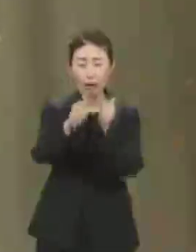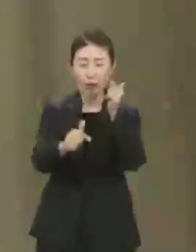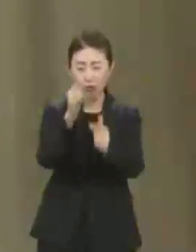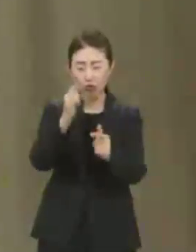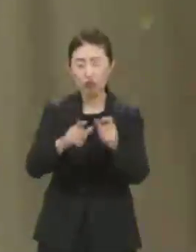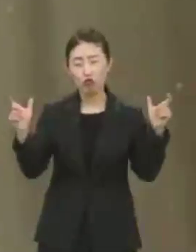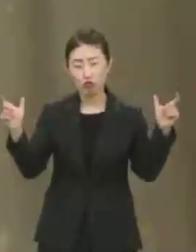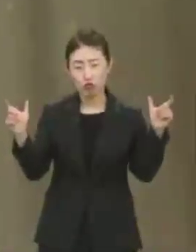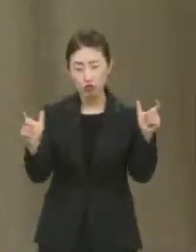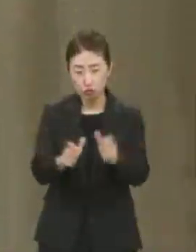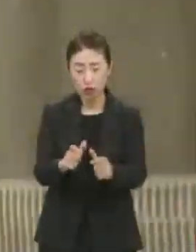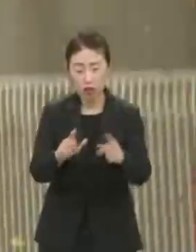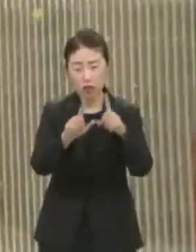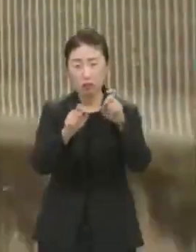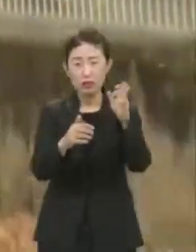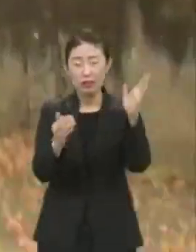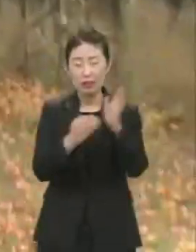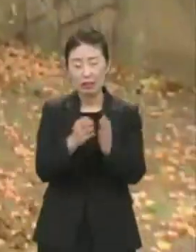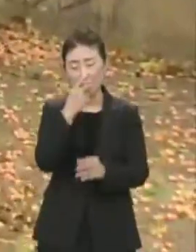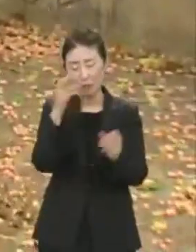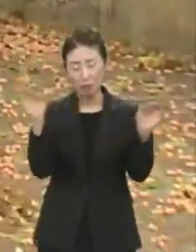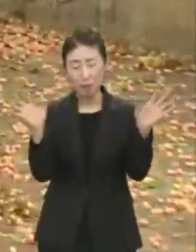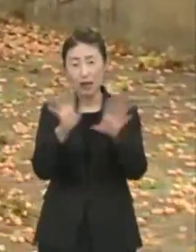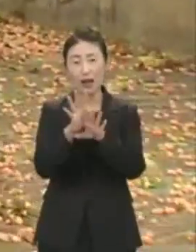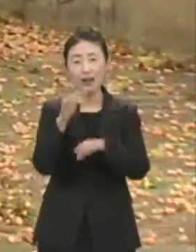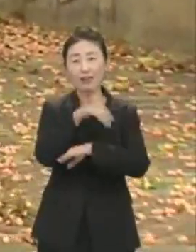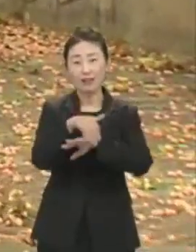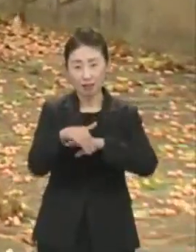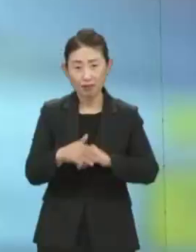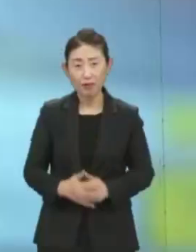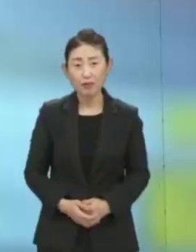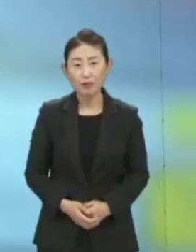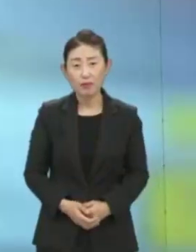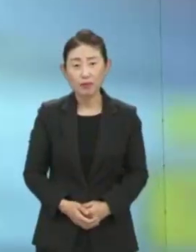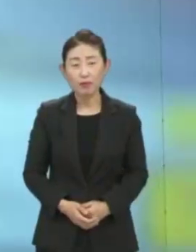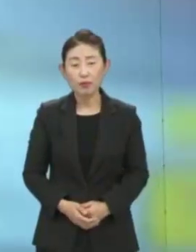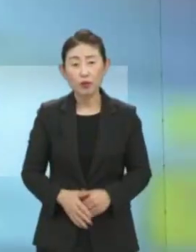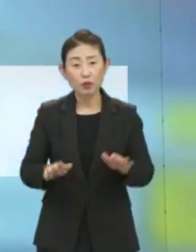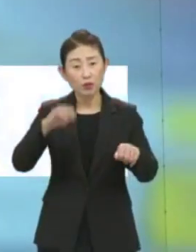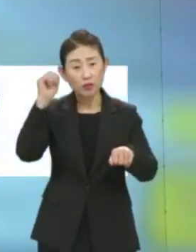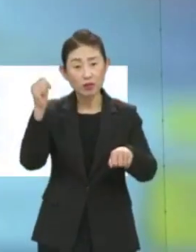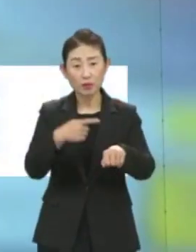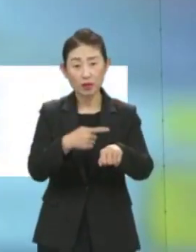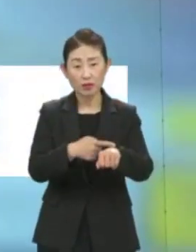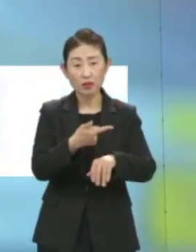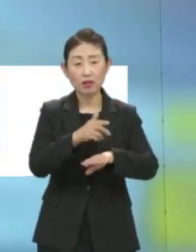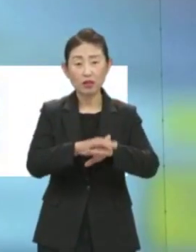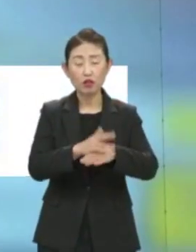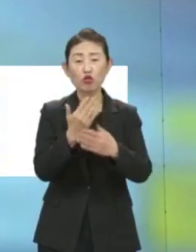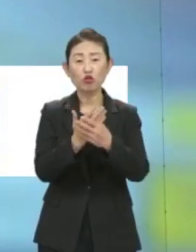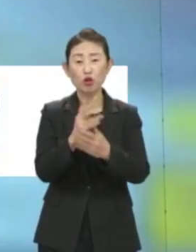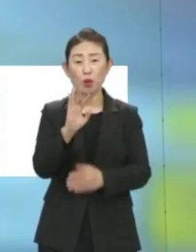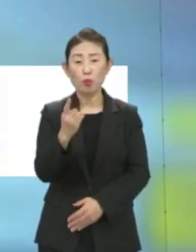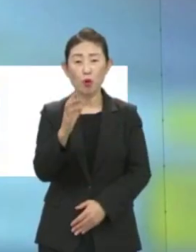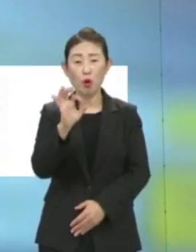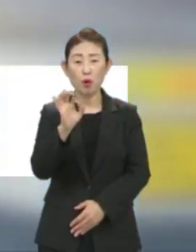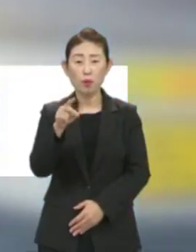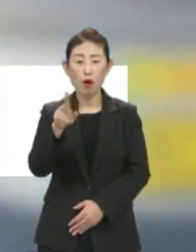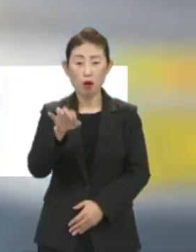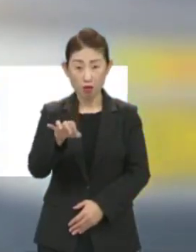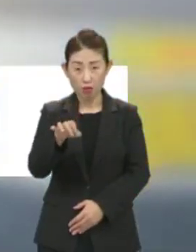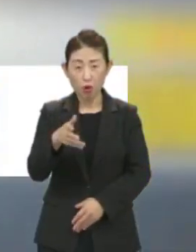끝마친다는 계획입니다. TJB 양정진입니다. 오늘 새벽 1시쯤 대전 유성구 복명동의